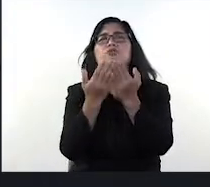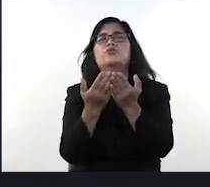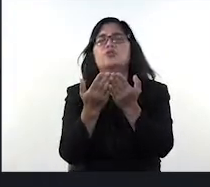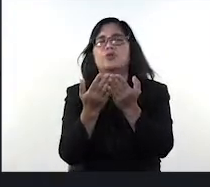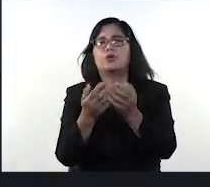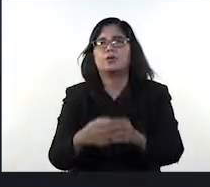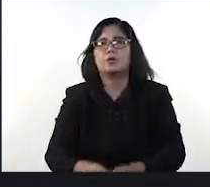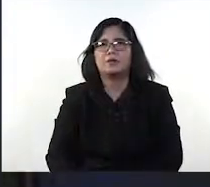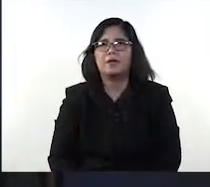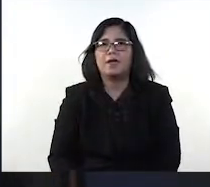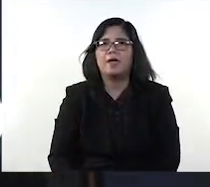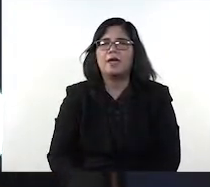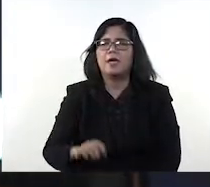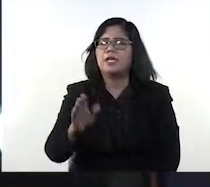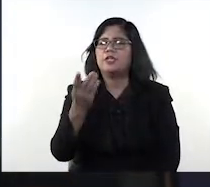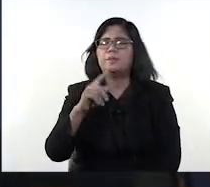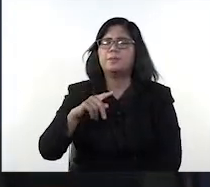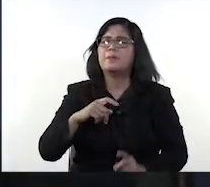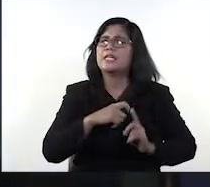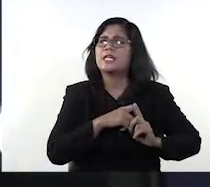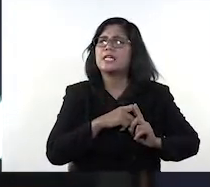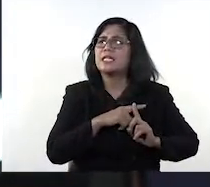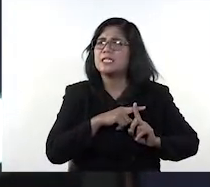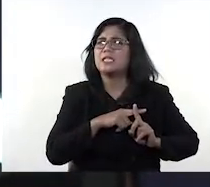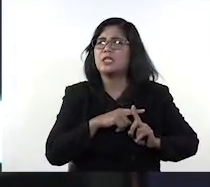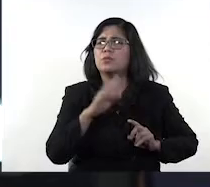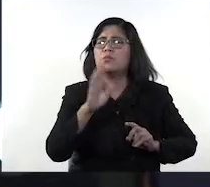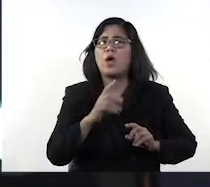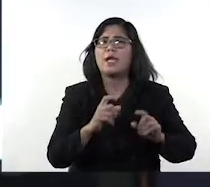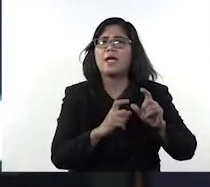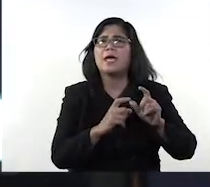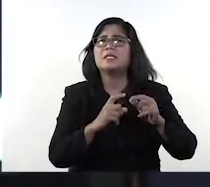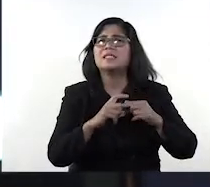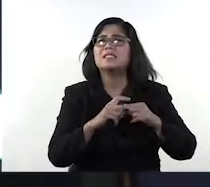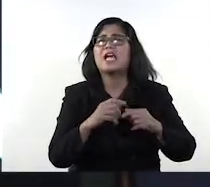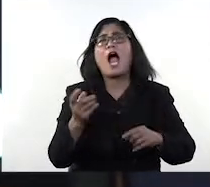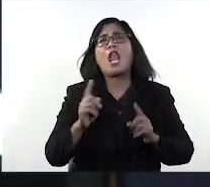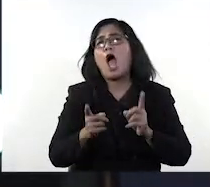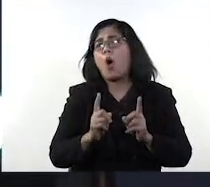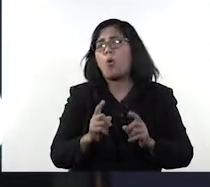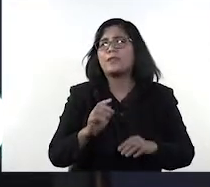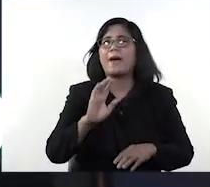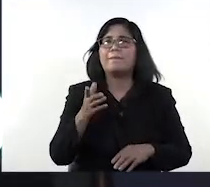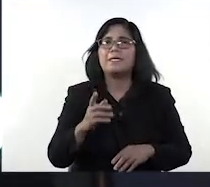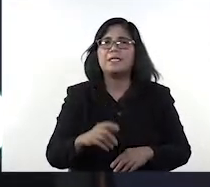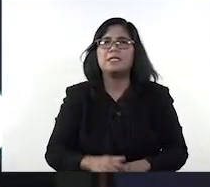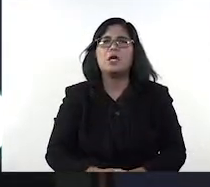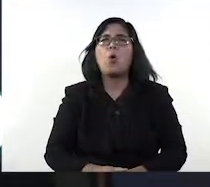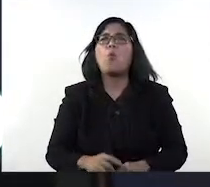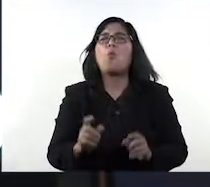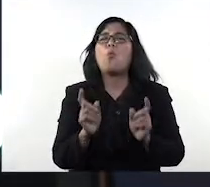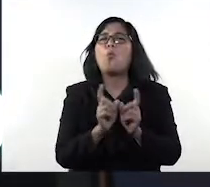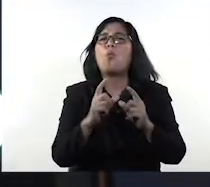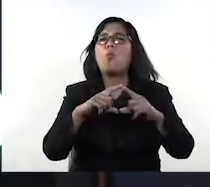hidup sekalipun Hai seandainya mama dan papa saya enggak bercerai mungkin asyik di pendeta seandainya